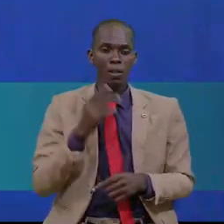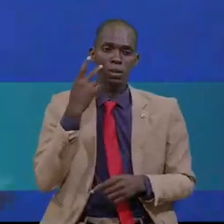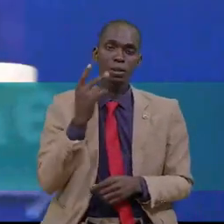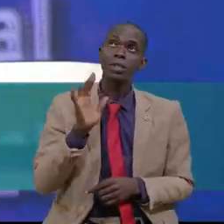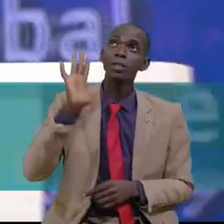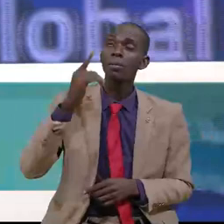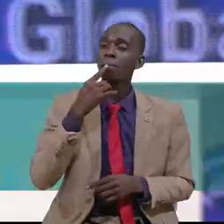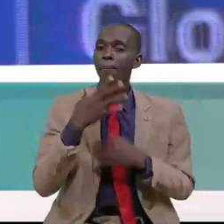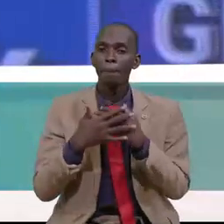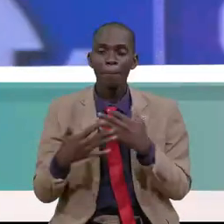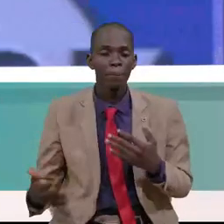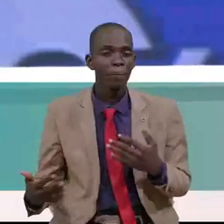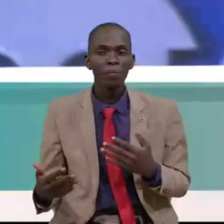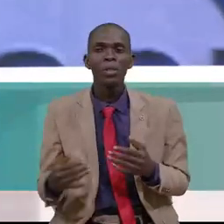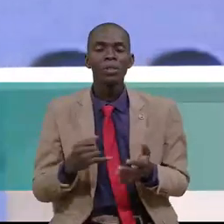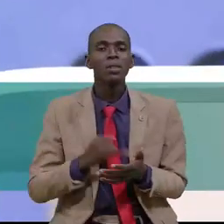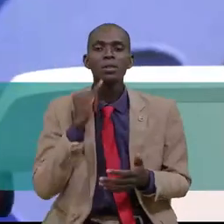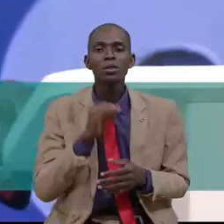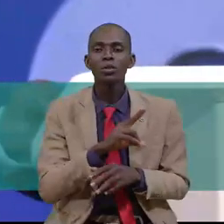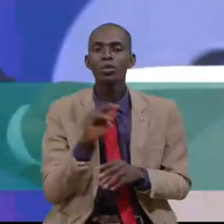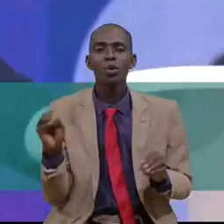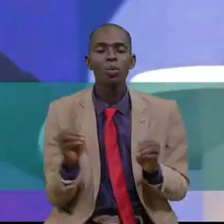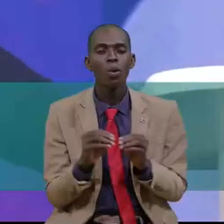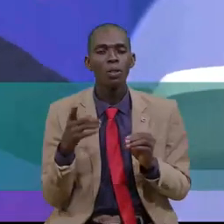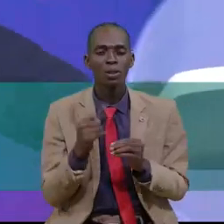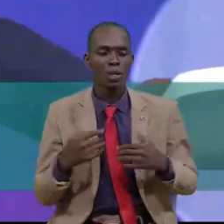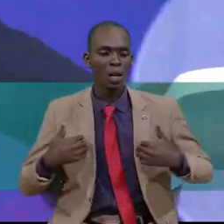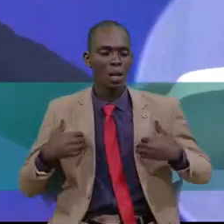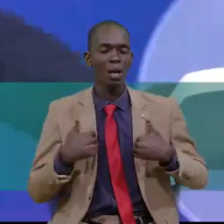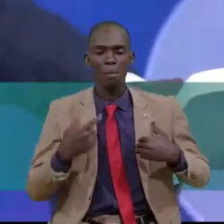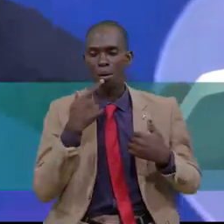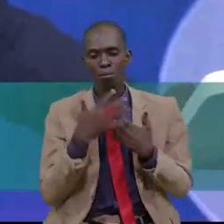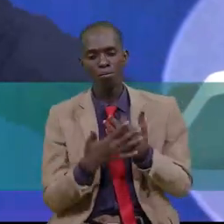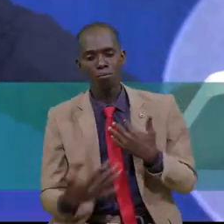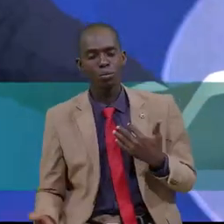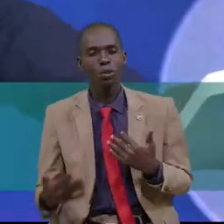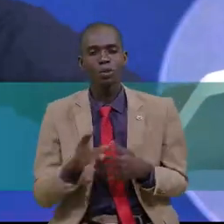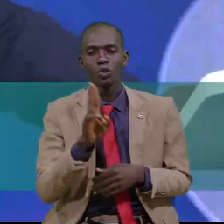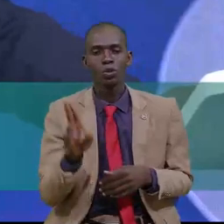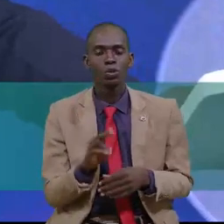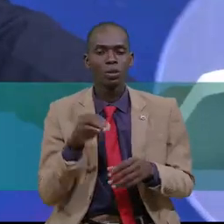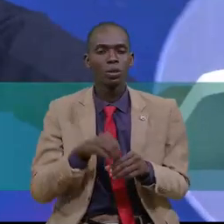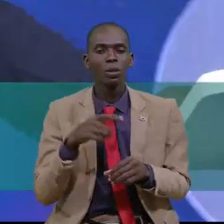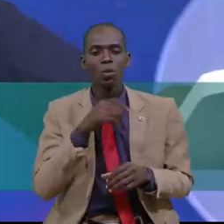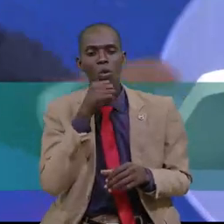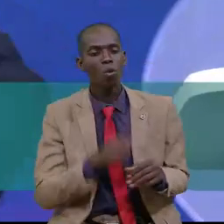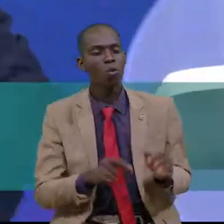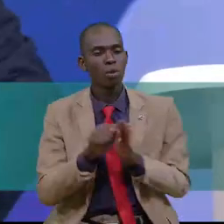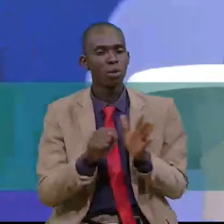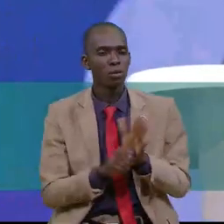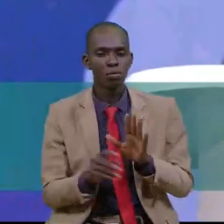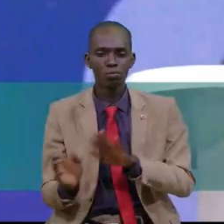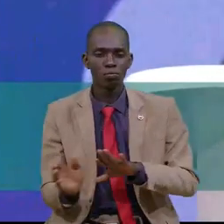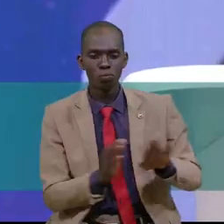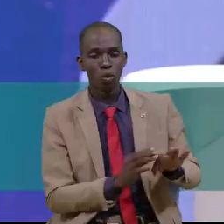verrai son sang, ce n'est plus le sacrifice des animaux de l'Ancien Testament, mais Christ qui est mort, Christ qui